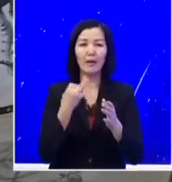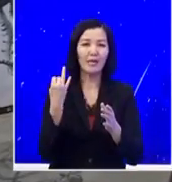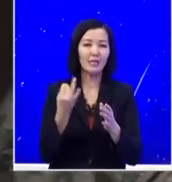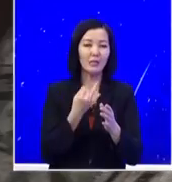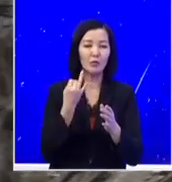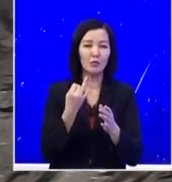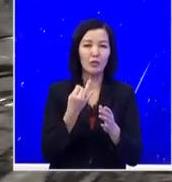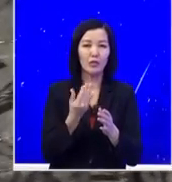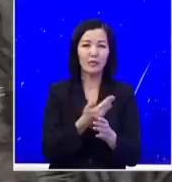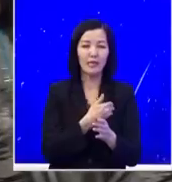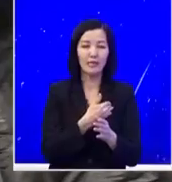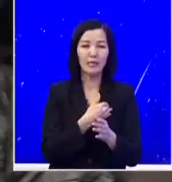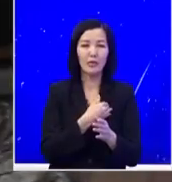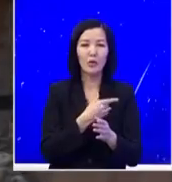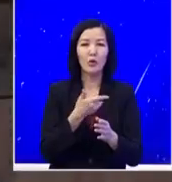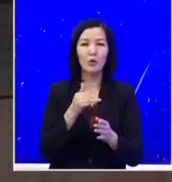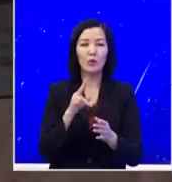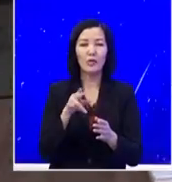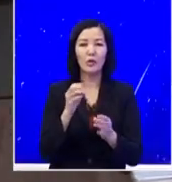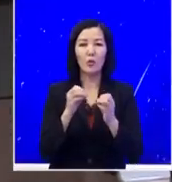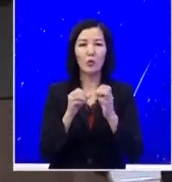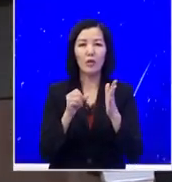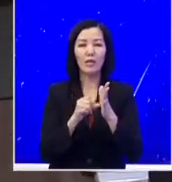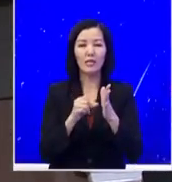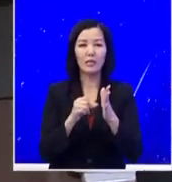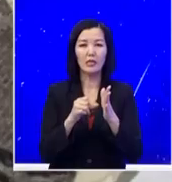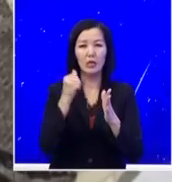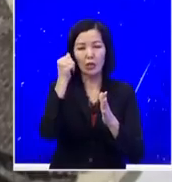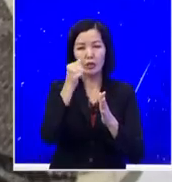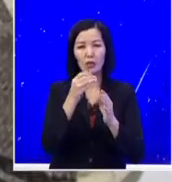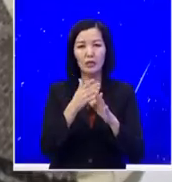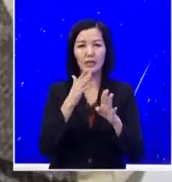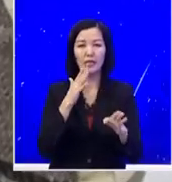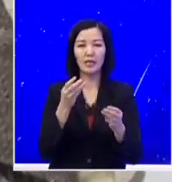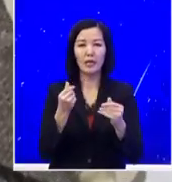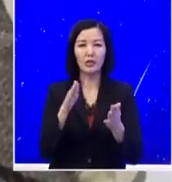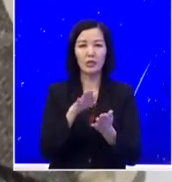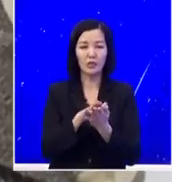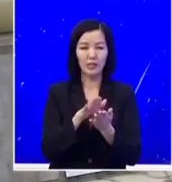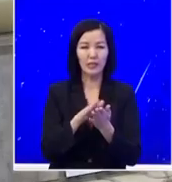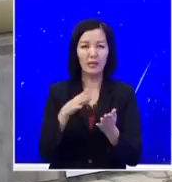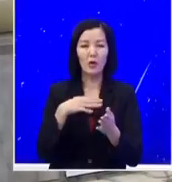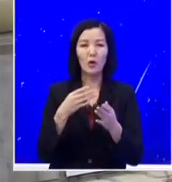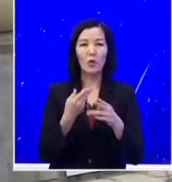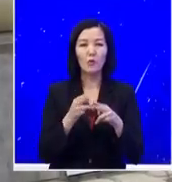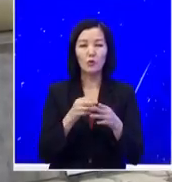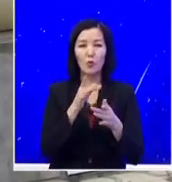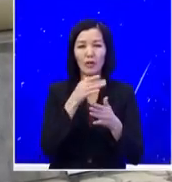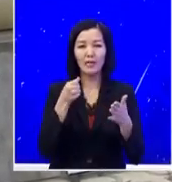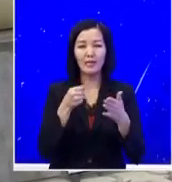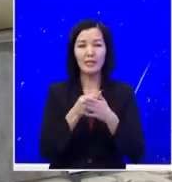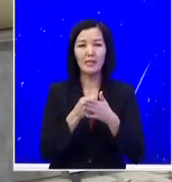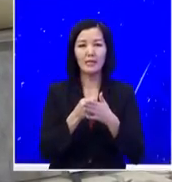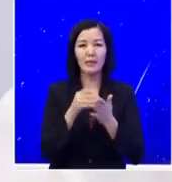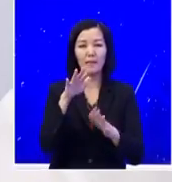танытқандардың бірі Күлдария Қуатбекова, 16 жылдан бері тұрғын үй құрылыс жинақ банкінің салымшысы. Осы уақытқа дейін жинаған қаржысымен